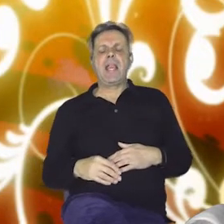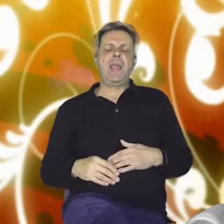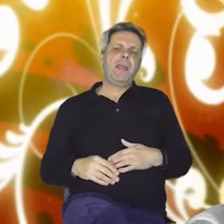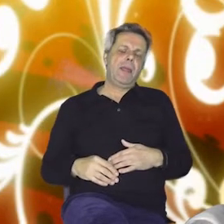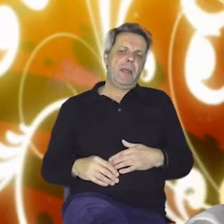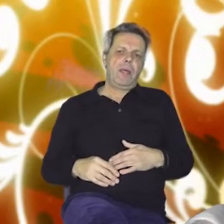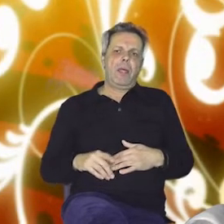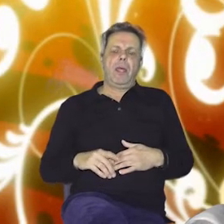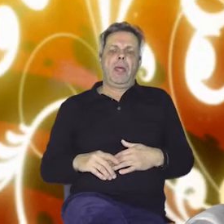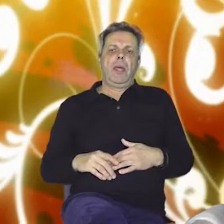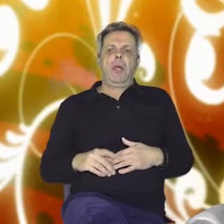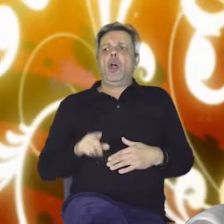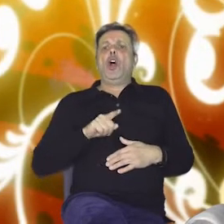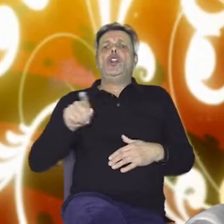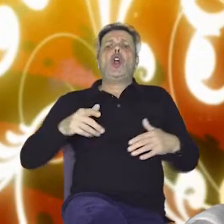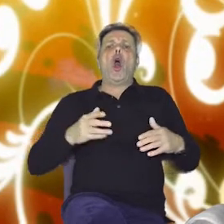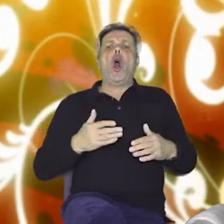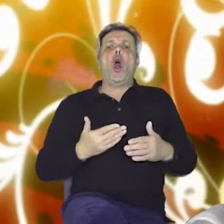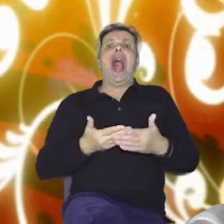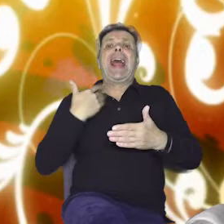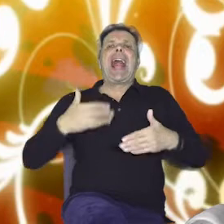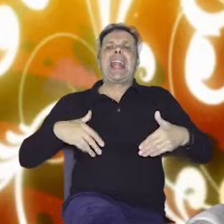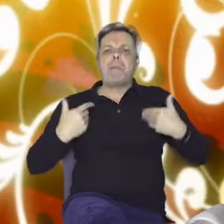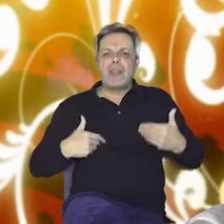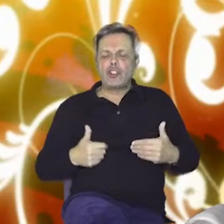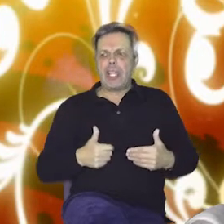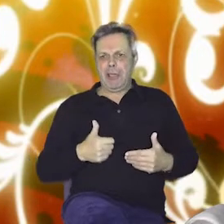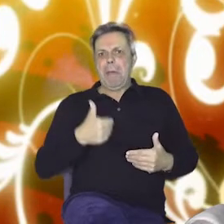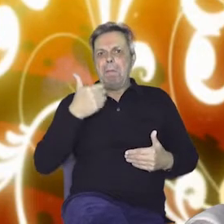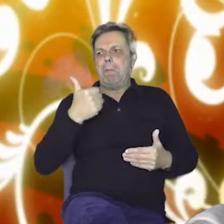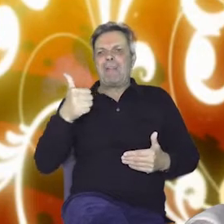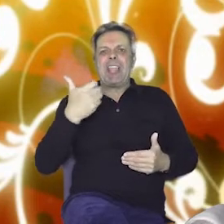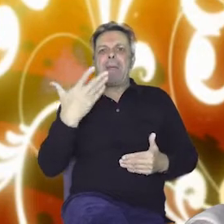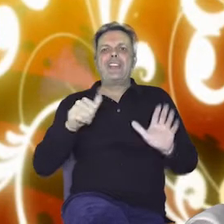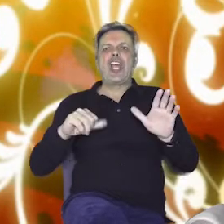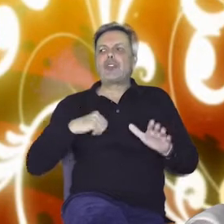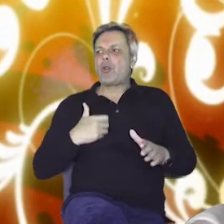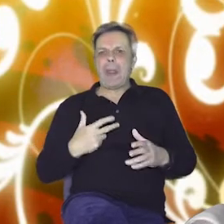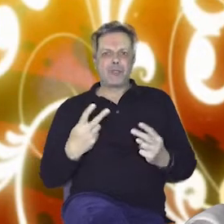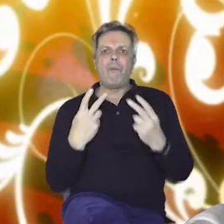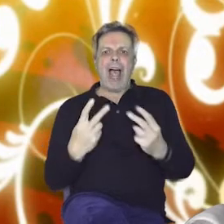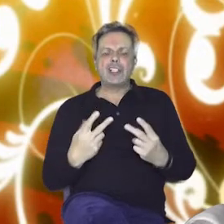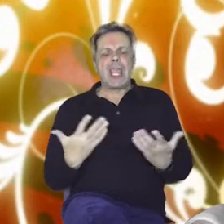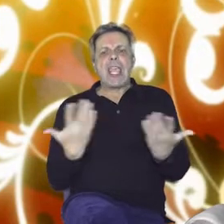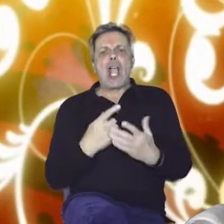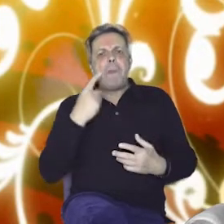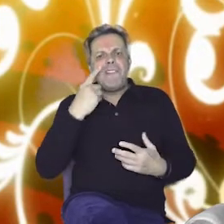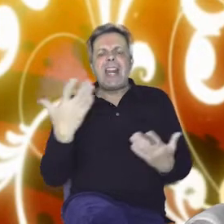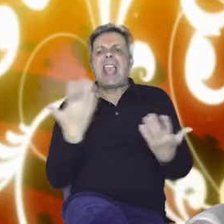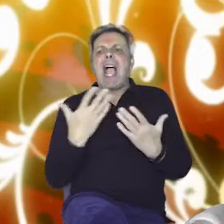najranije mladosti, onih prvih 5-6 godina u životu su vrlo bitni da vidimo zapravo kako ćemo